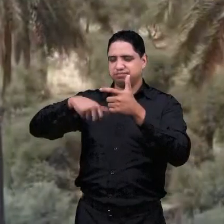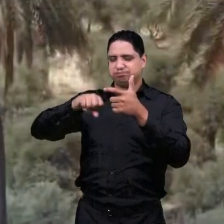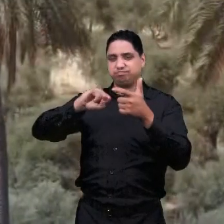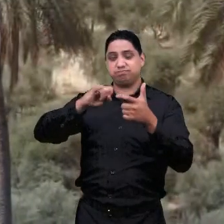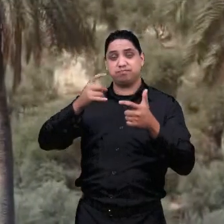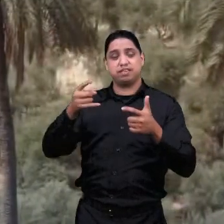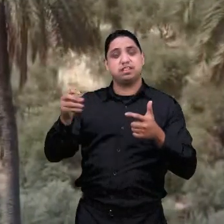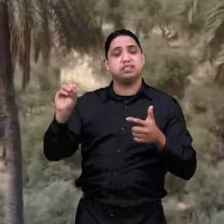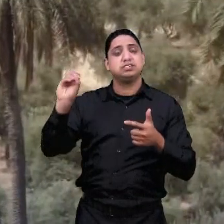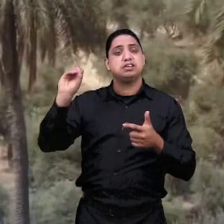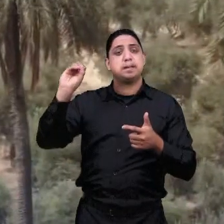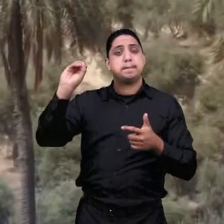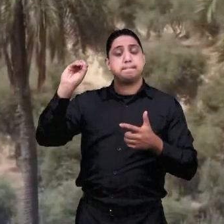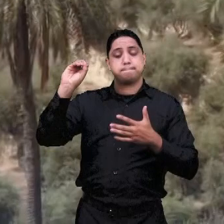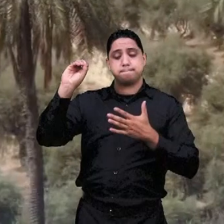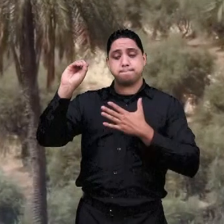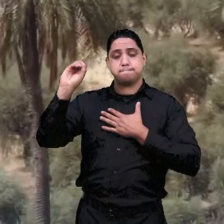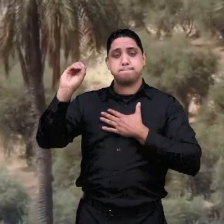Oh, belle Sion.